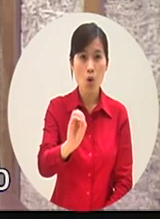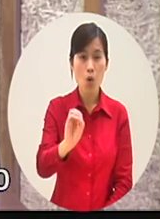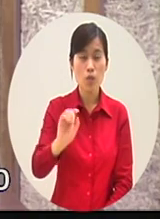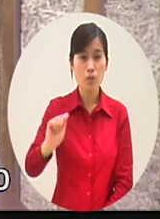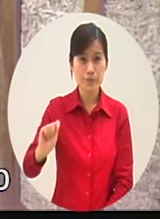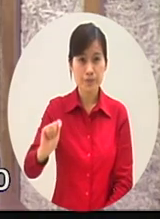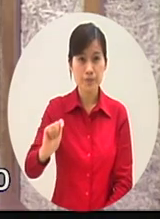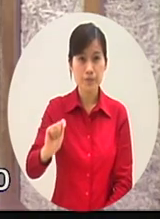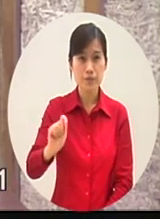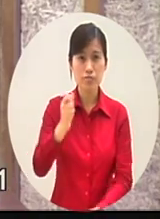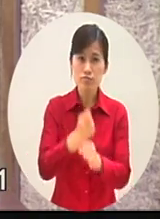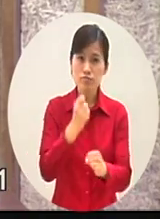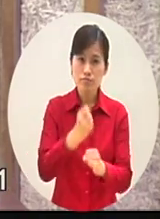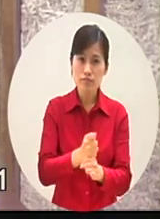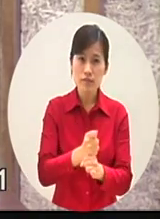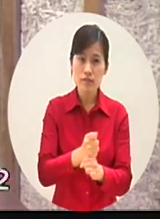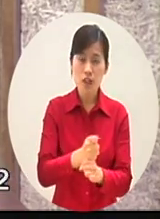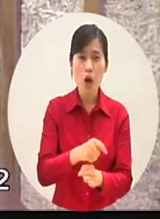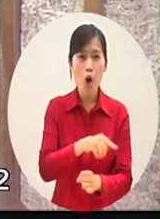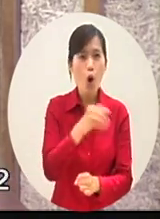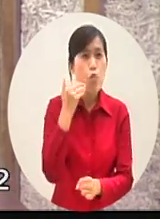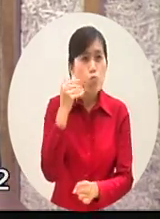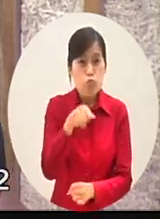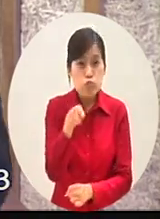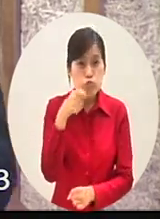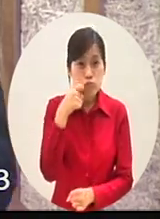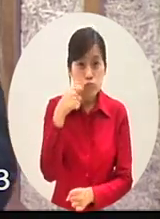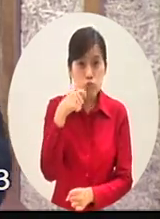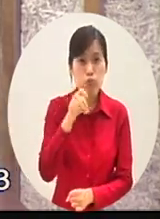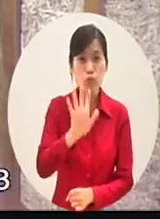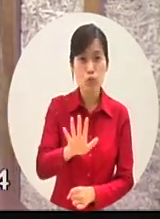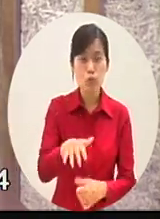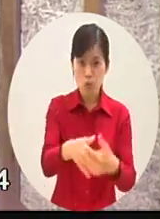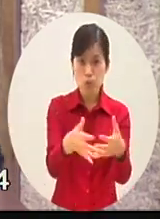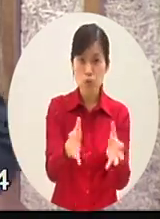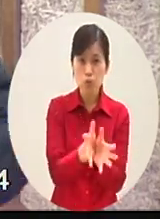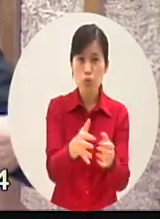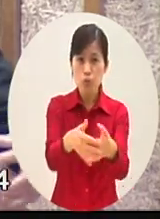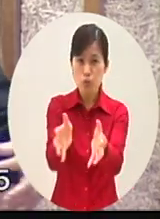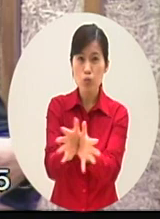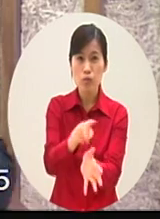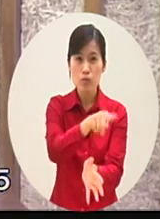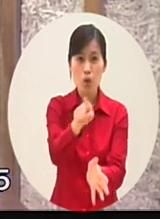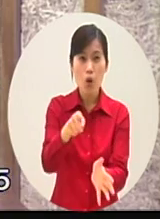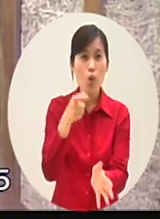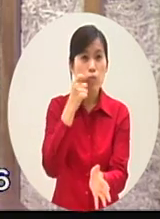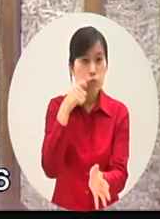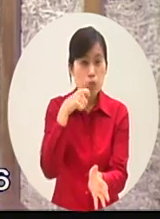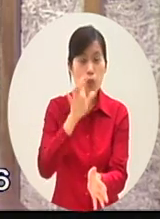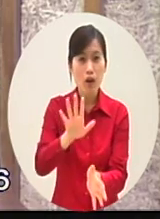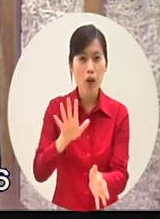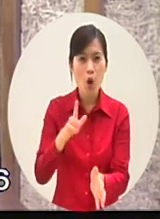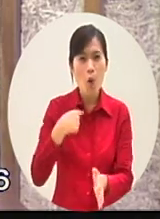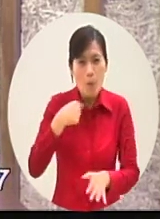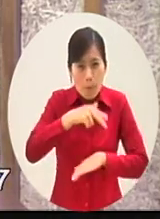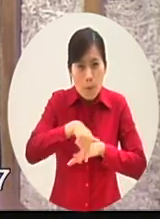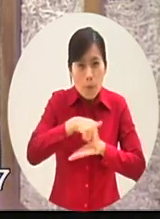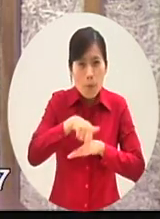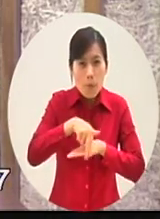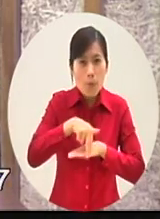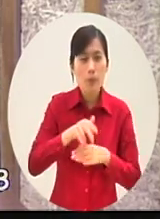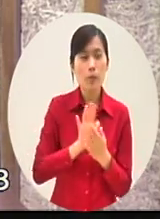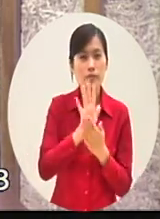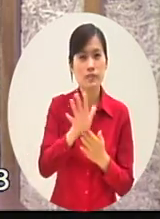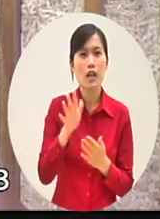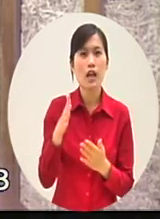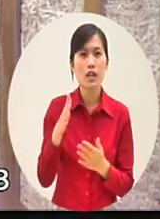家，那么或者说有一些有兴趣的团体愿意的话，其实我们可以来考虑说是不是我们把它初步规划完了之后来采用公开征